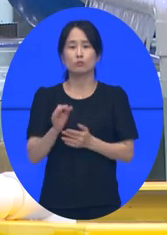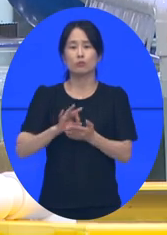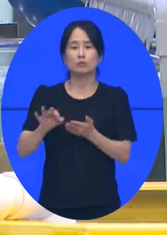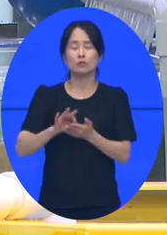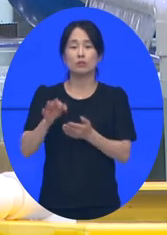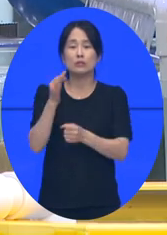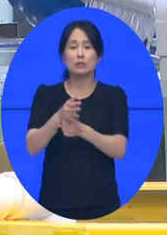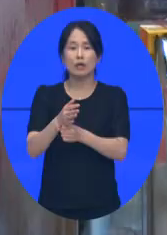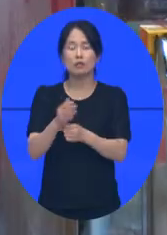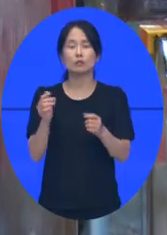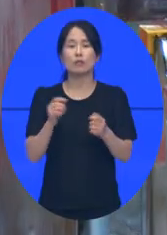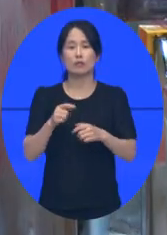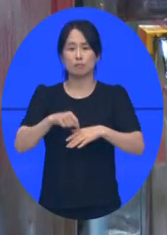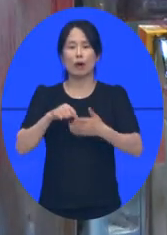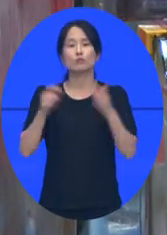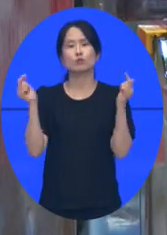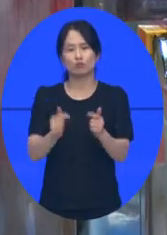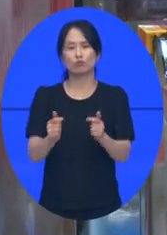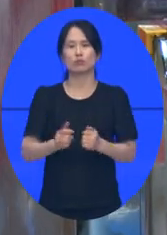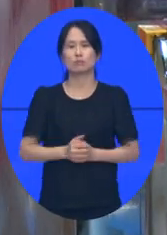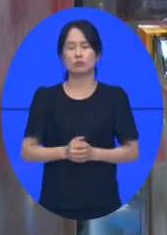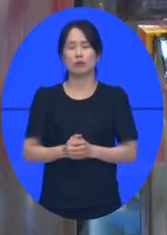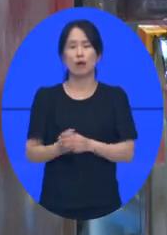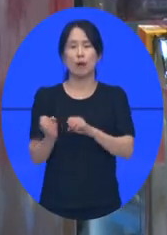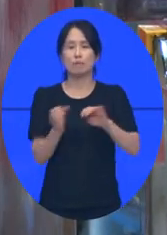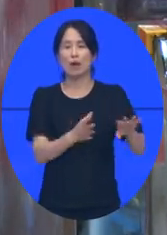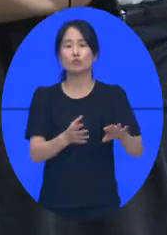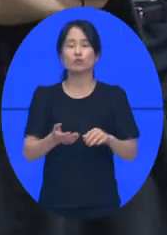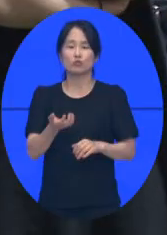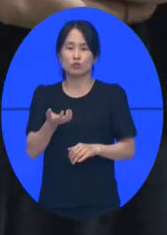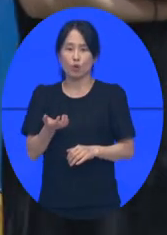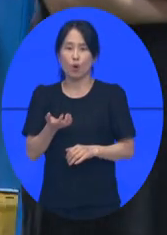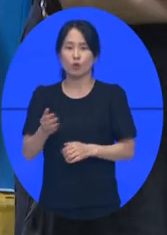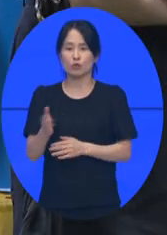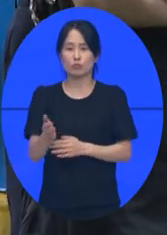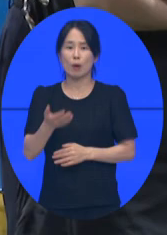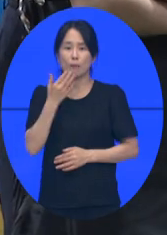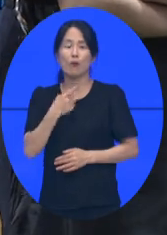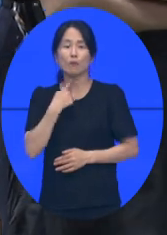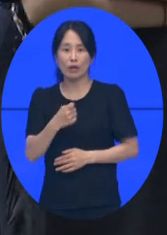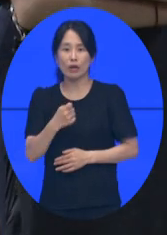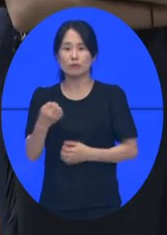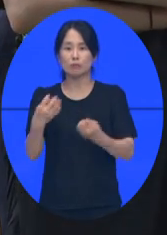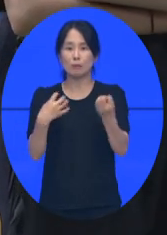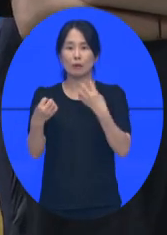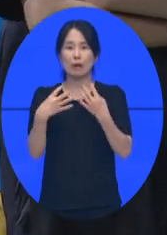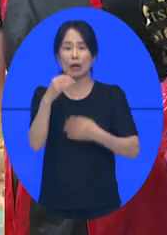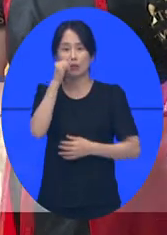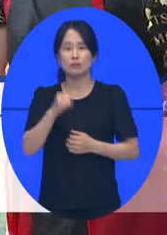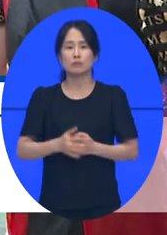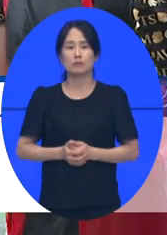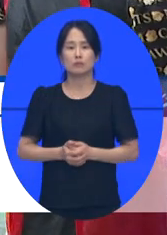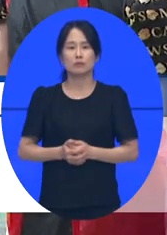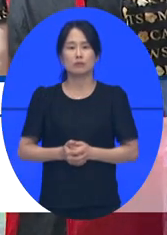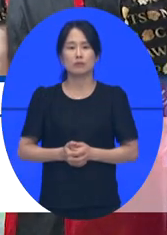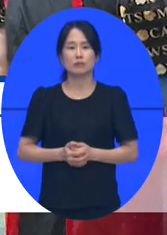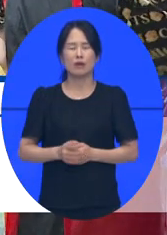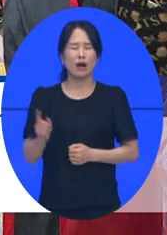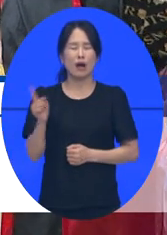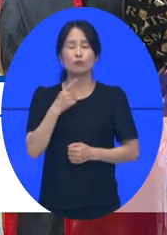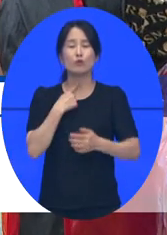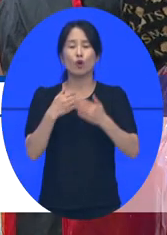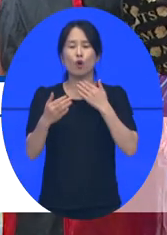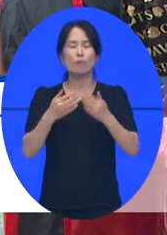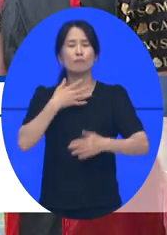심리도 급격히 얼어붙고 있습니다. 오염수 방류 전에 미리 수산물을 먹어놓았다는 손님들이 있을 정도입니다. 아무도 경험 못한